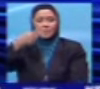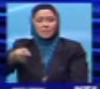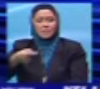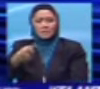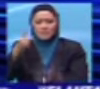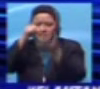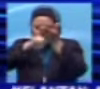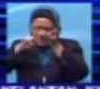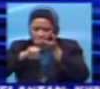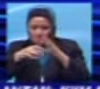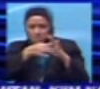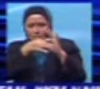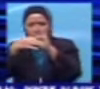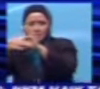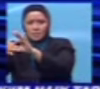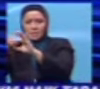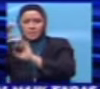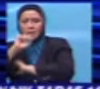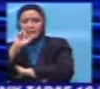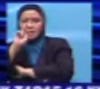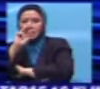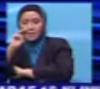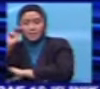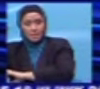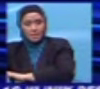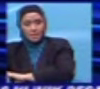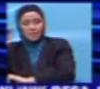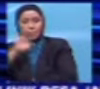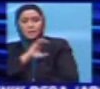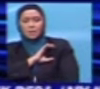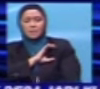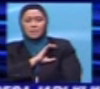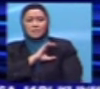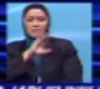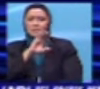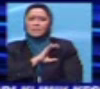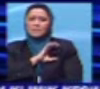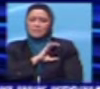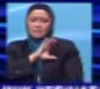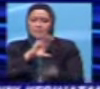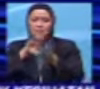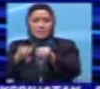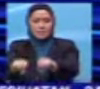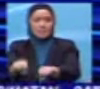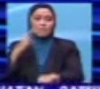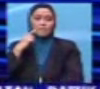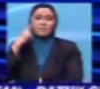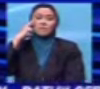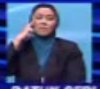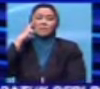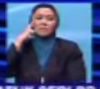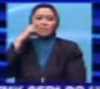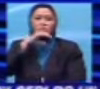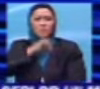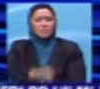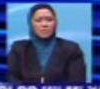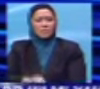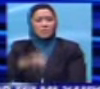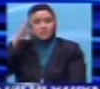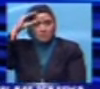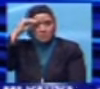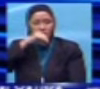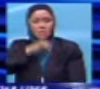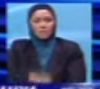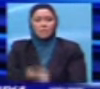kerjasama Suruhanjaya Komunikasi dan Multimedia Malaysia SKMM, polis menahan remaja lelaki berusia 19 tahun itu